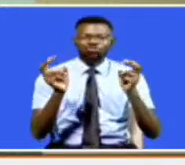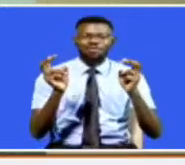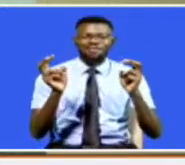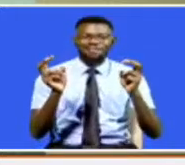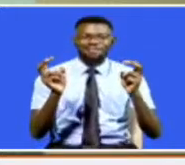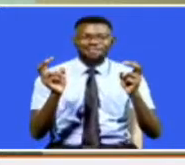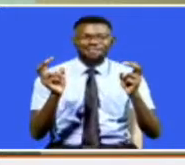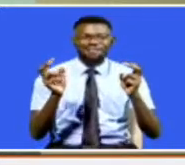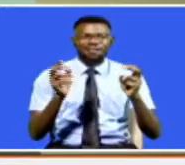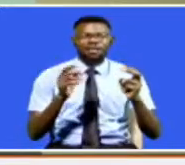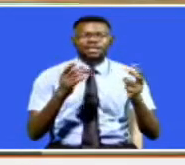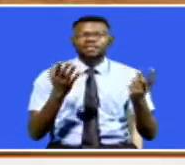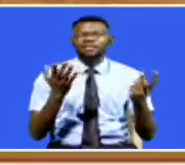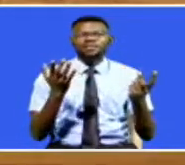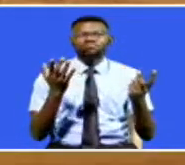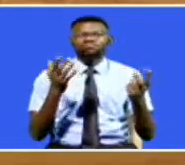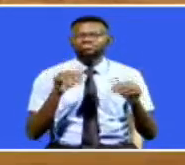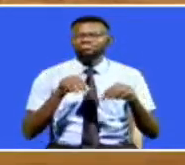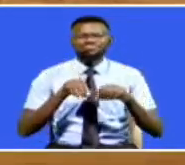the pollution.